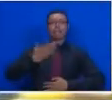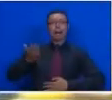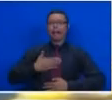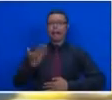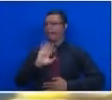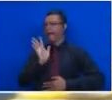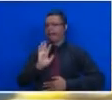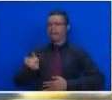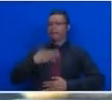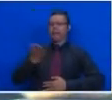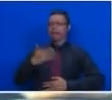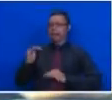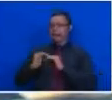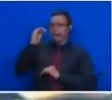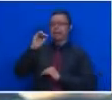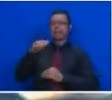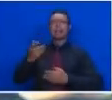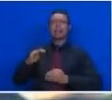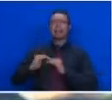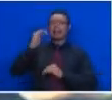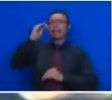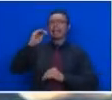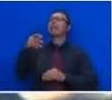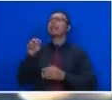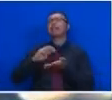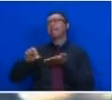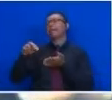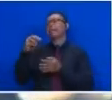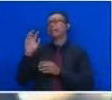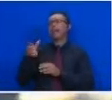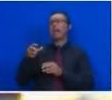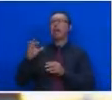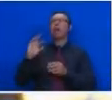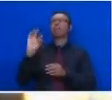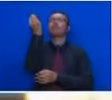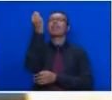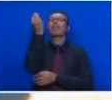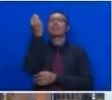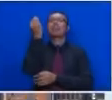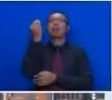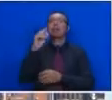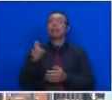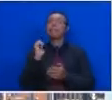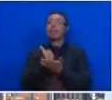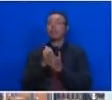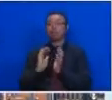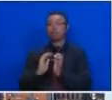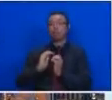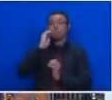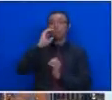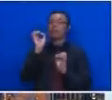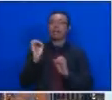Jangan bangga dengan IPM yang tinggi. Tinggi di mana-mana, namanya ibu kota IPM-nya pasti tinggi. Yang penting itu tumbuh atau tidak. Ternyata